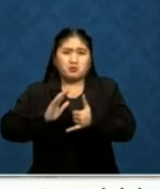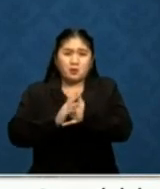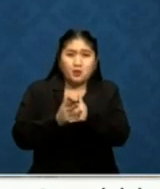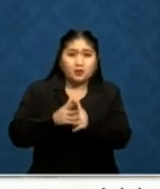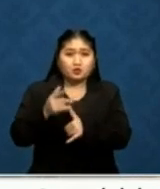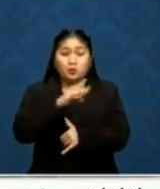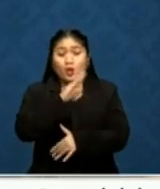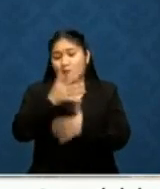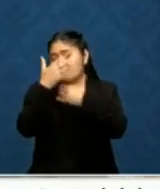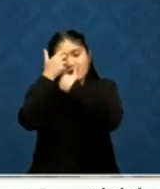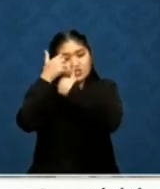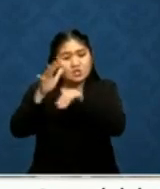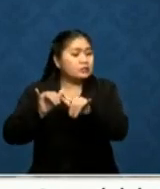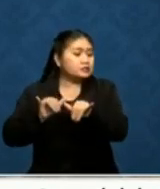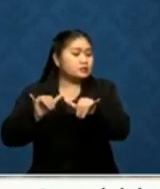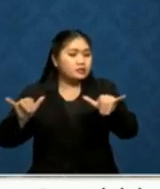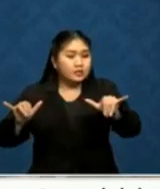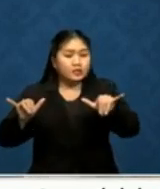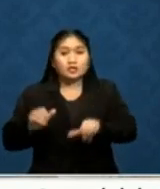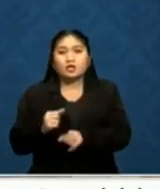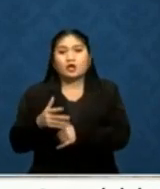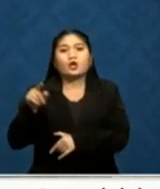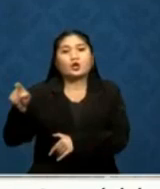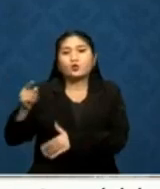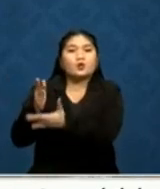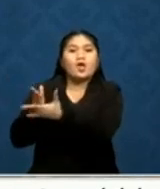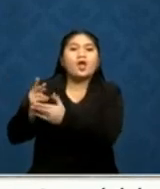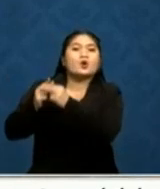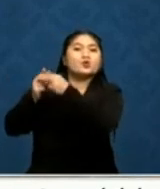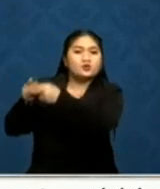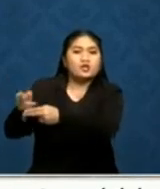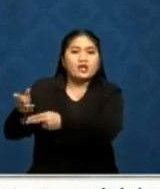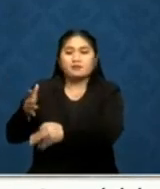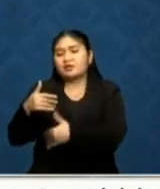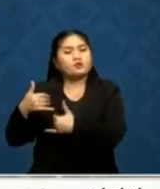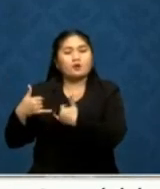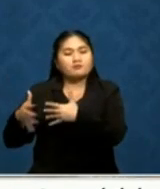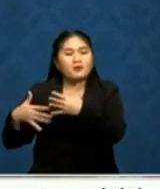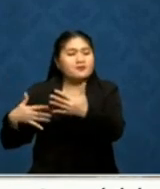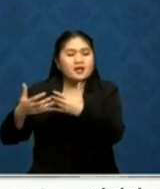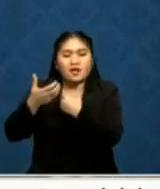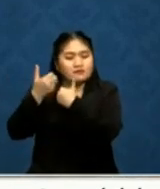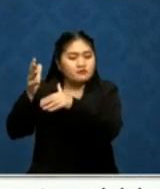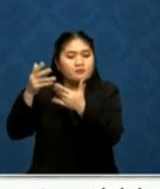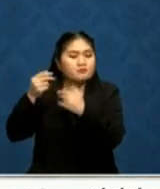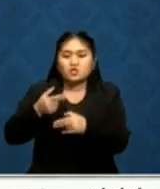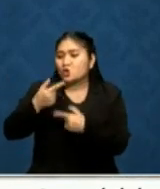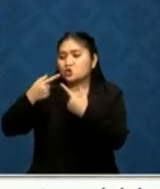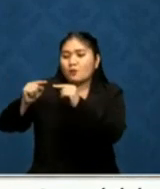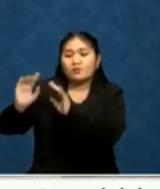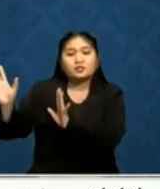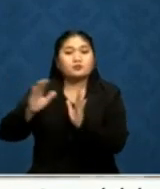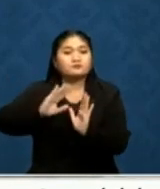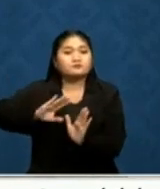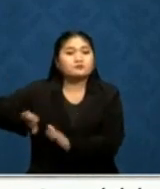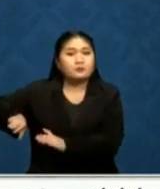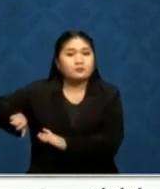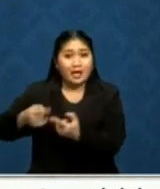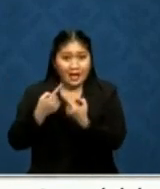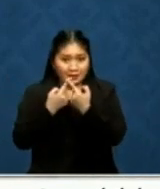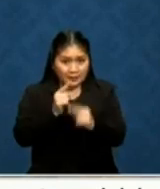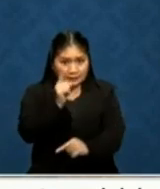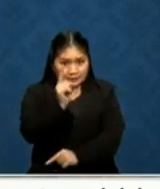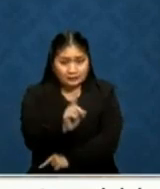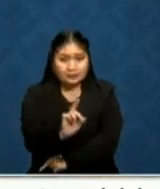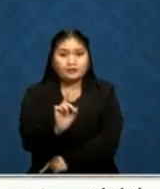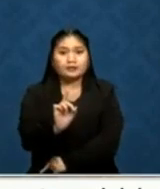ไม่สนใจเฉยๆไปเนี่ยเดี๋ยวเขาก็จะหยุดเองอย่าไปอะไรมากเฉยๆไปอย่าไปตอบโต้เขาใช่ไหมคะแต่ความเป็นจริ